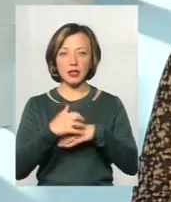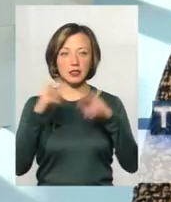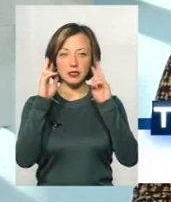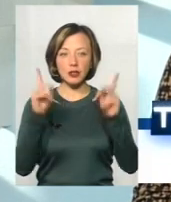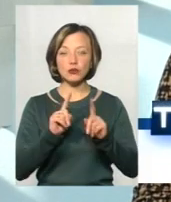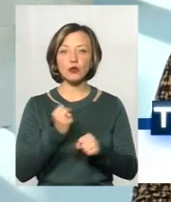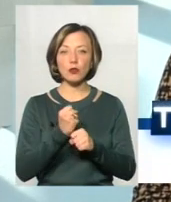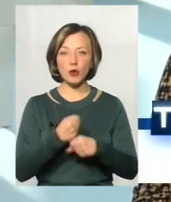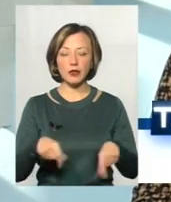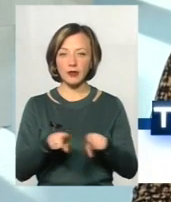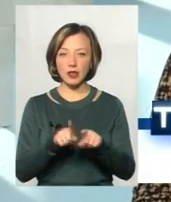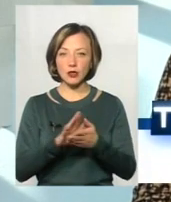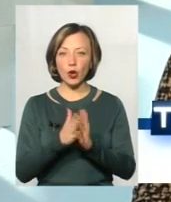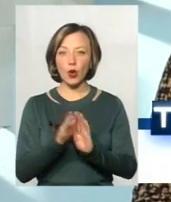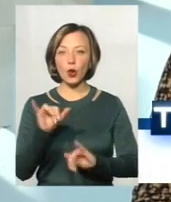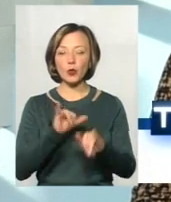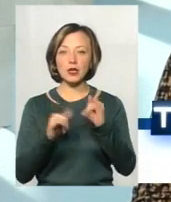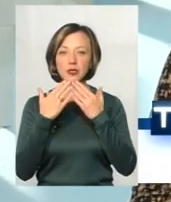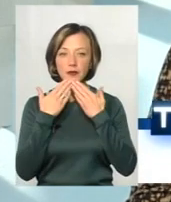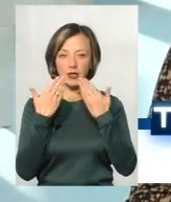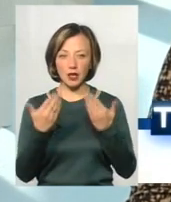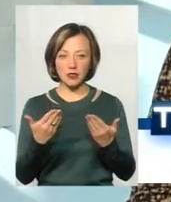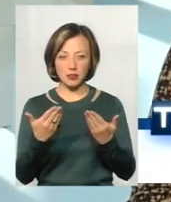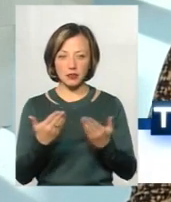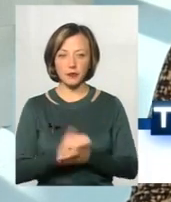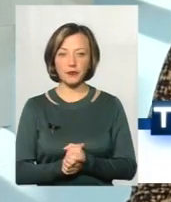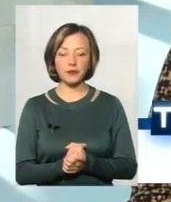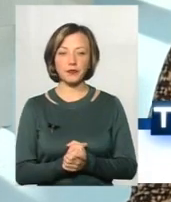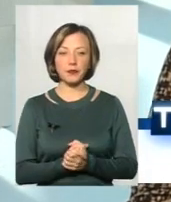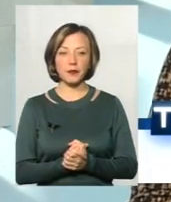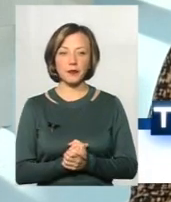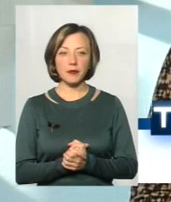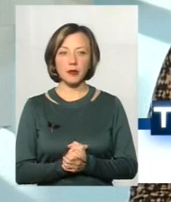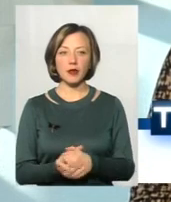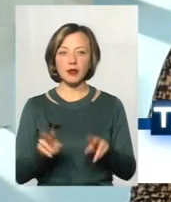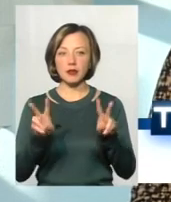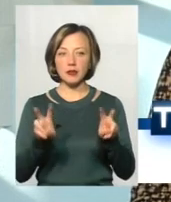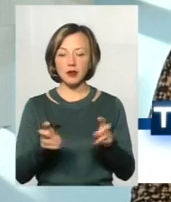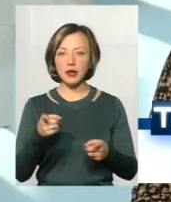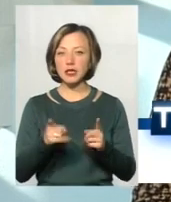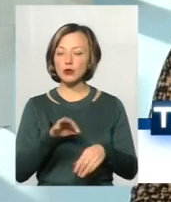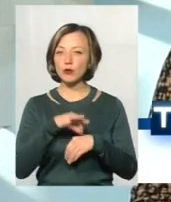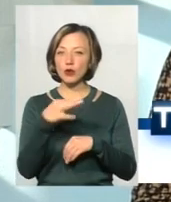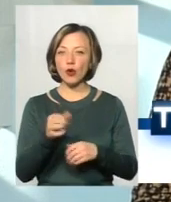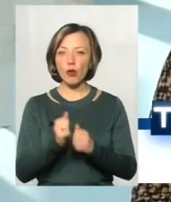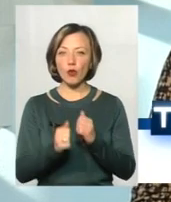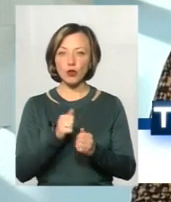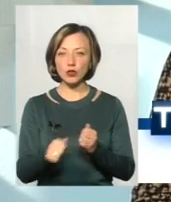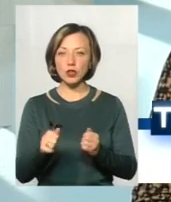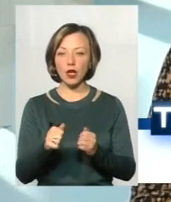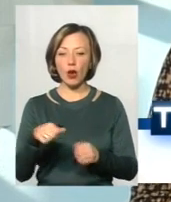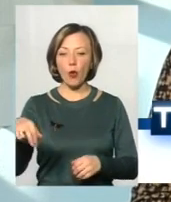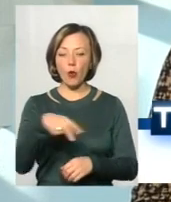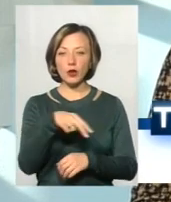знала, що робити в такій ситуації, куди звертатися. Ви знаєте, це тема дійсно болюча, бо кожен ходить по вулицях нашого